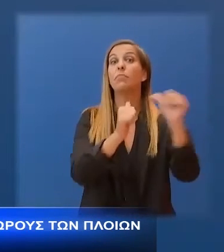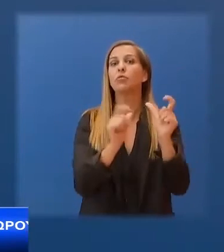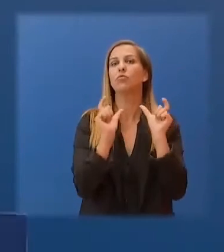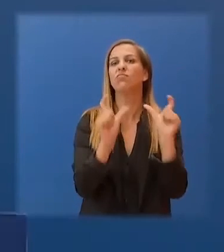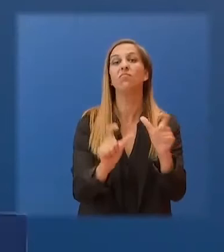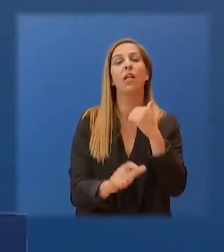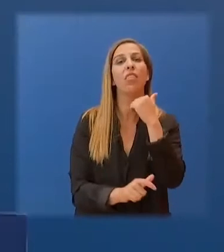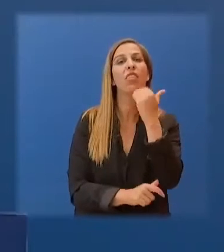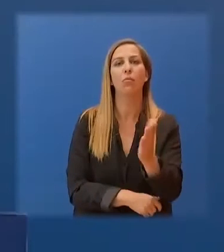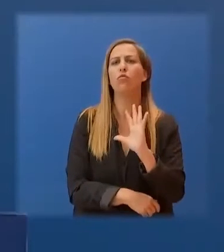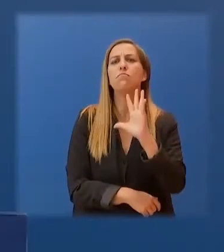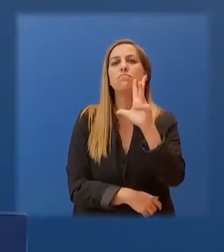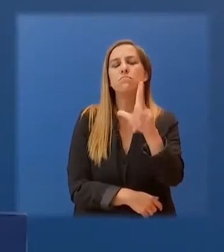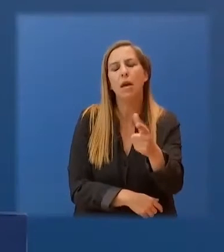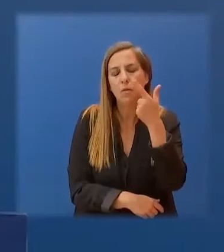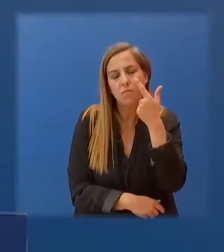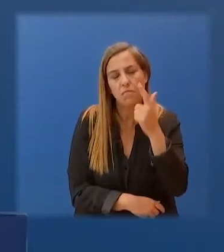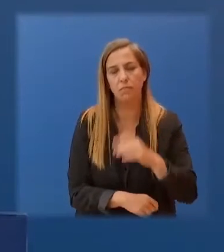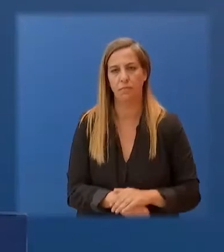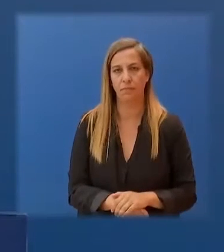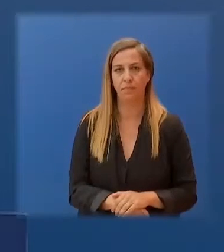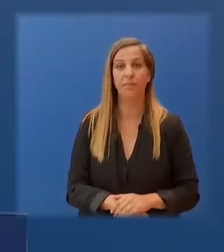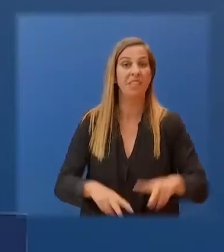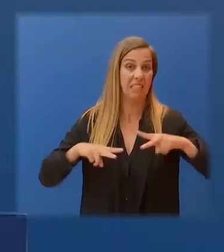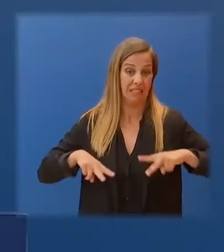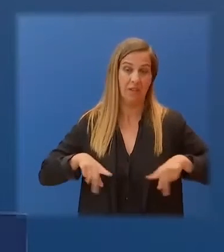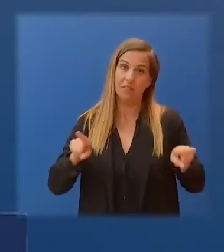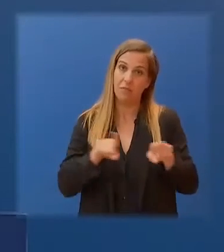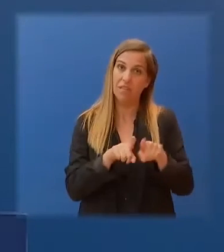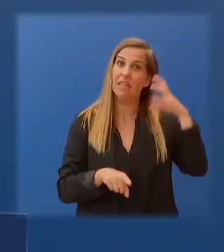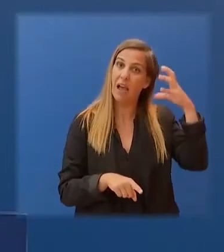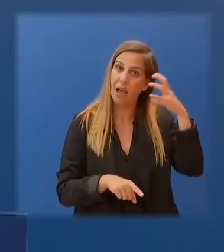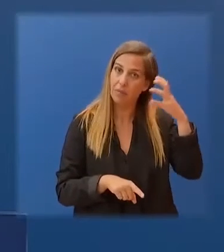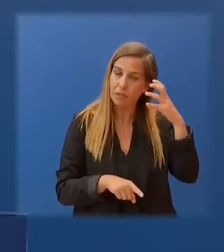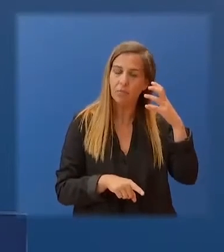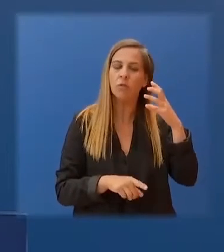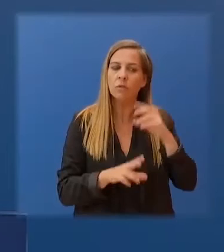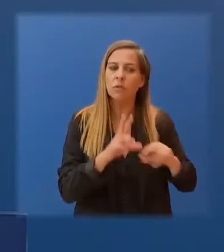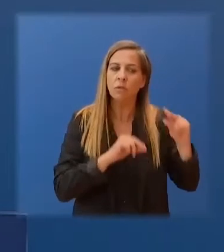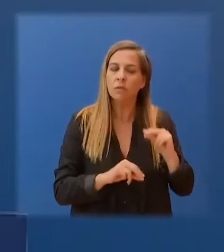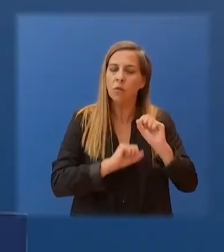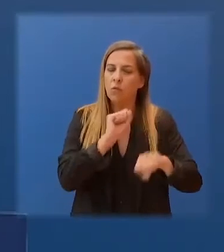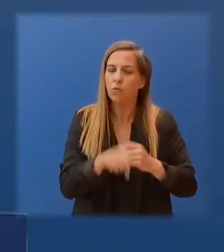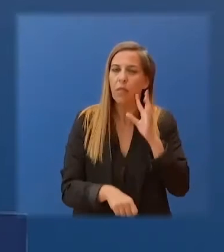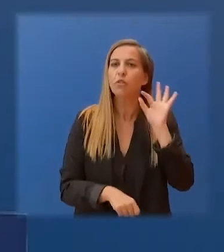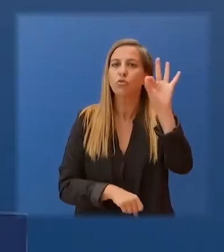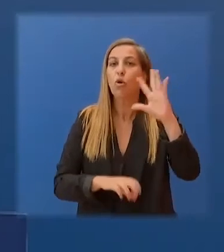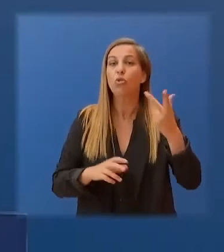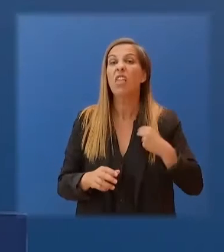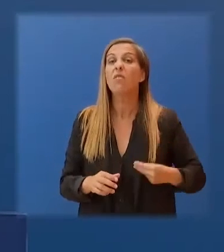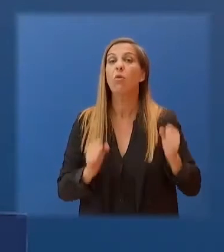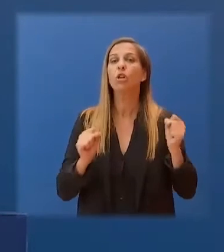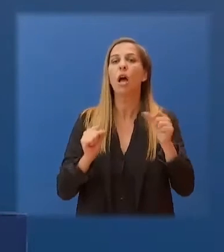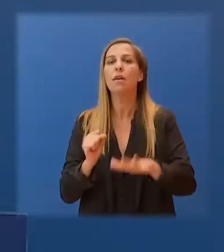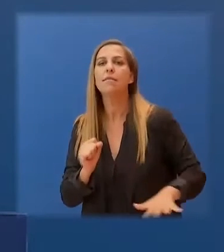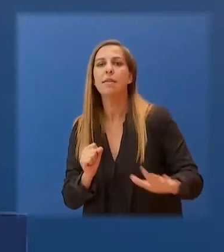νεοτέρας. Η κυβέρνηση, σε συνεργασία με τους ειδικούς, θα κάνει ό,τι χρειαστεί για να προστατεύσει τη δημόσια υγεία